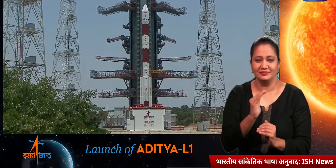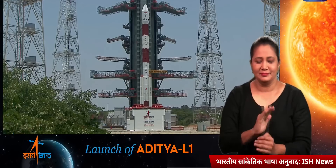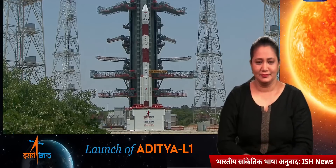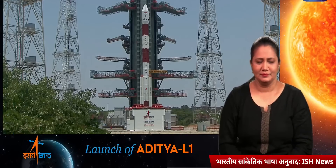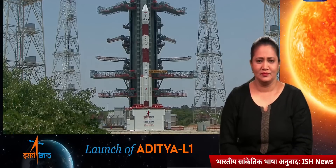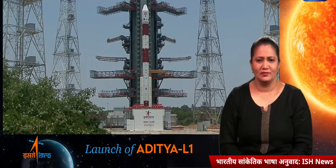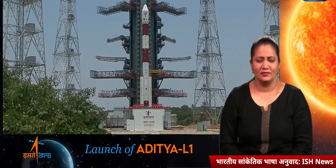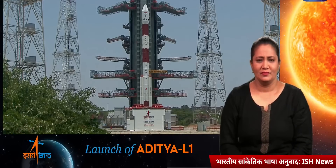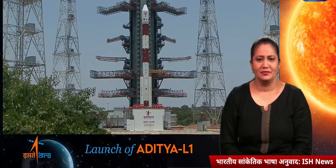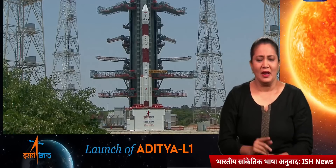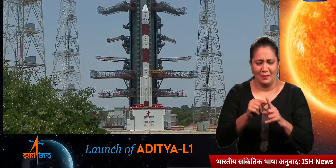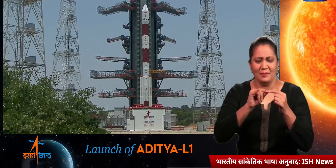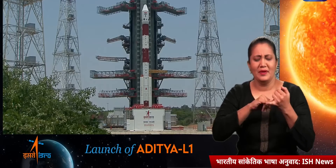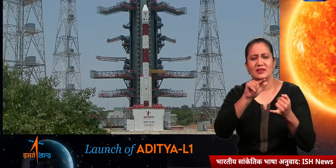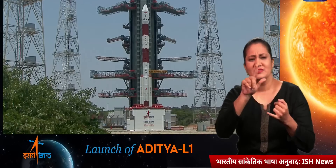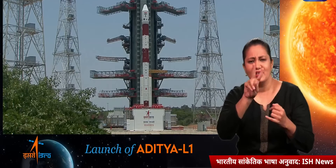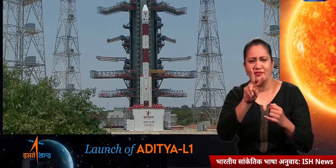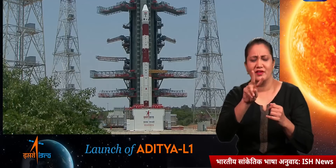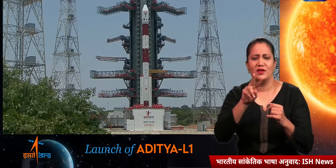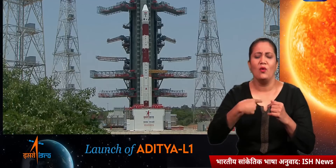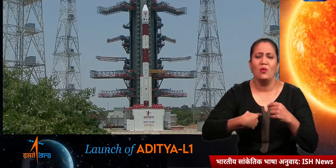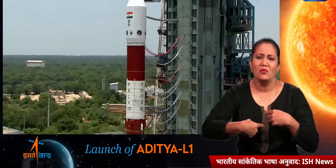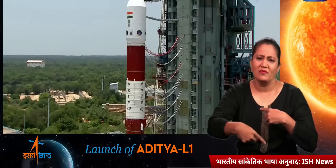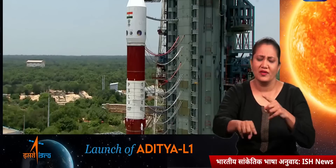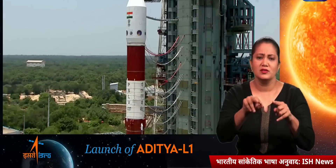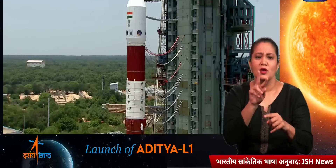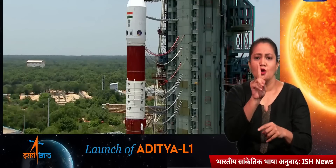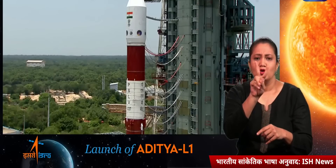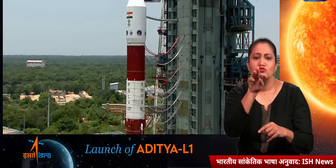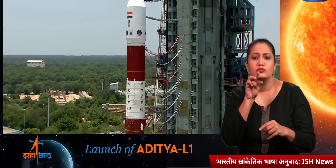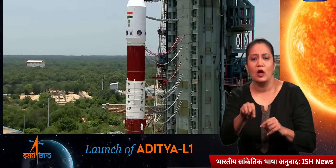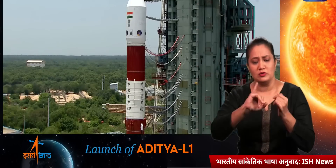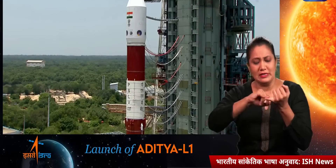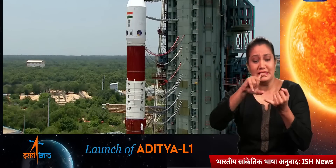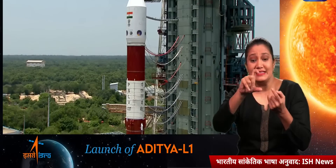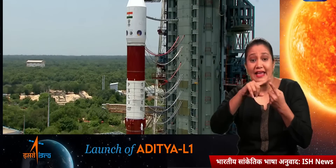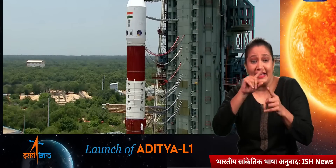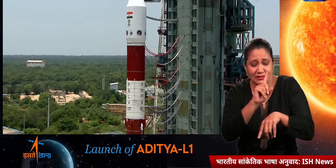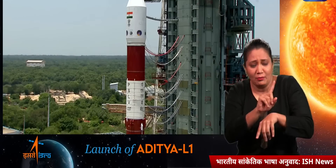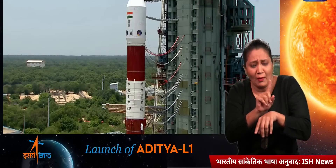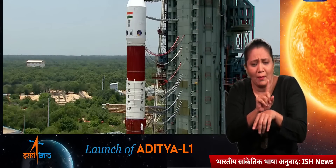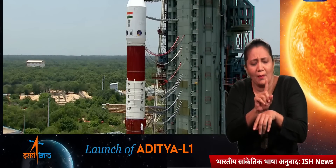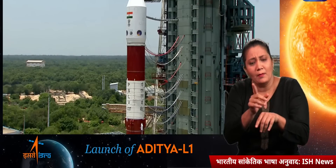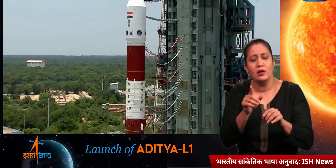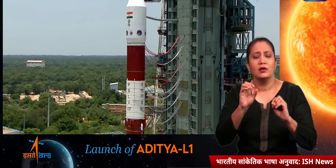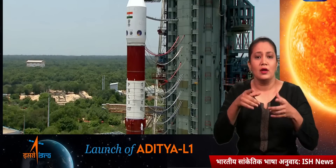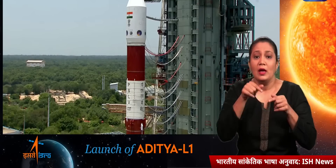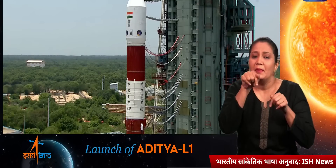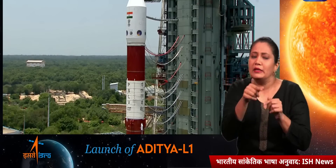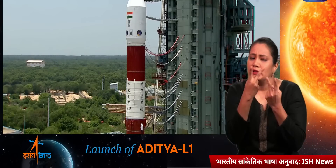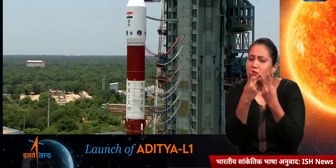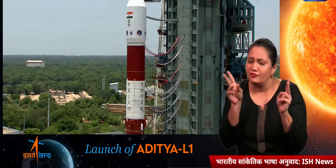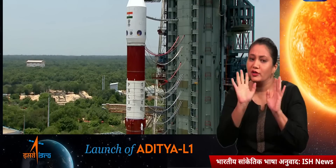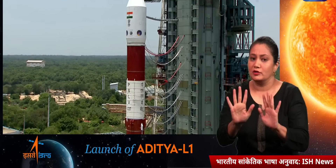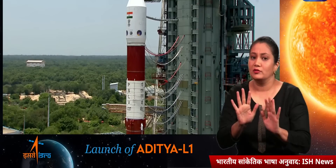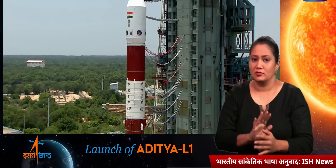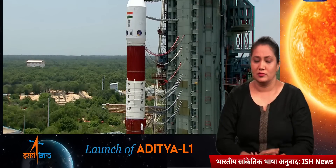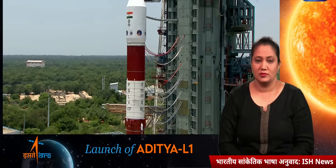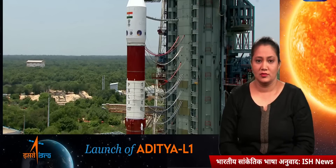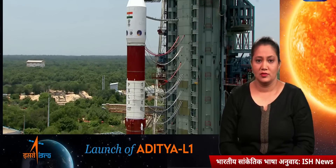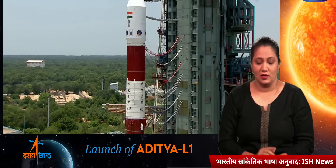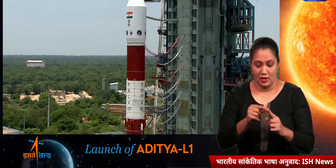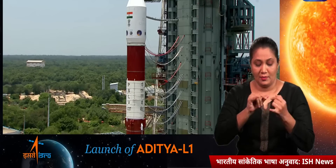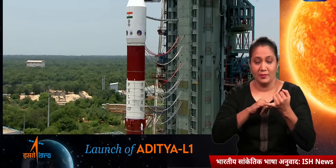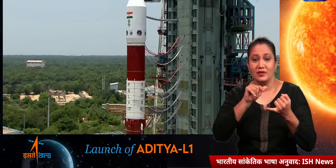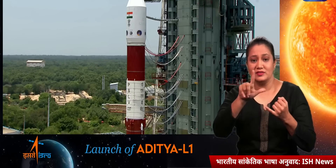सामान्यतः पीएसएलवी के मिशन लगभग 2000 सेकेंड में प्राप्त कर लिए जाते हैं, लेकिन यह मिशन कुछ अलग है। इस मिशन में